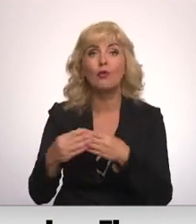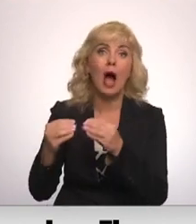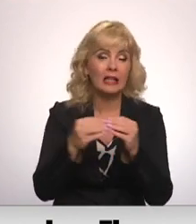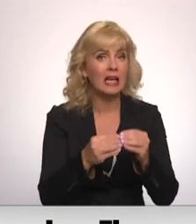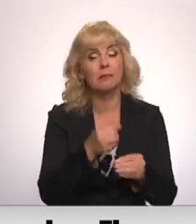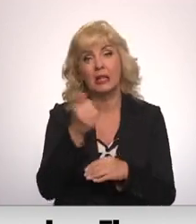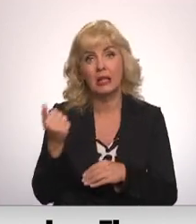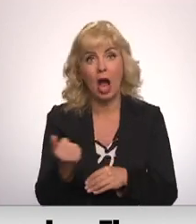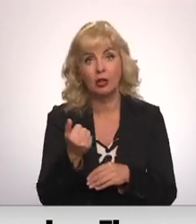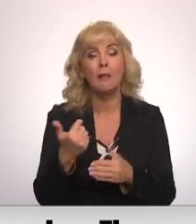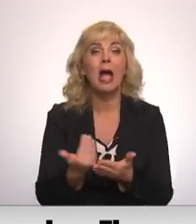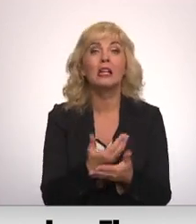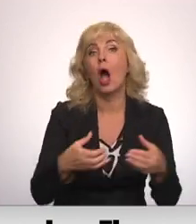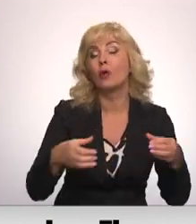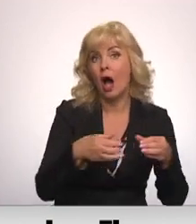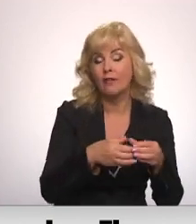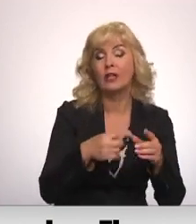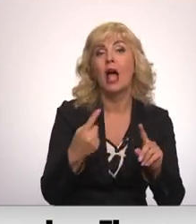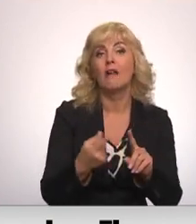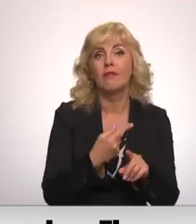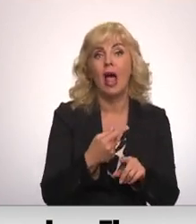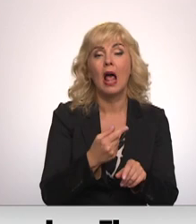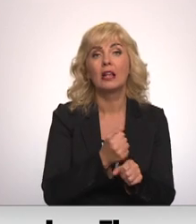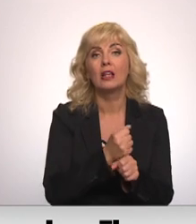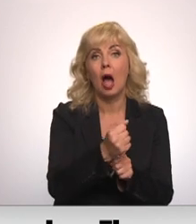gadiem. Jaunajai apvienībai vēl būs jānominē